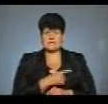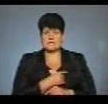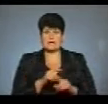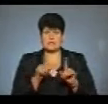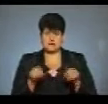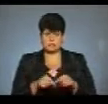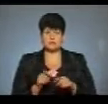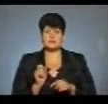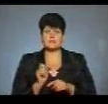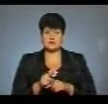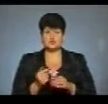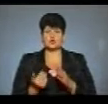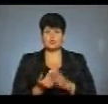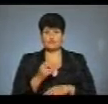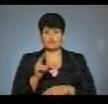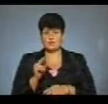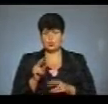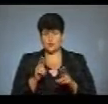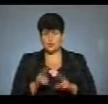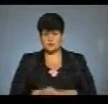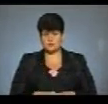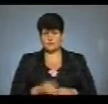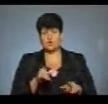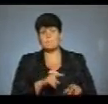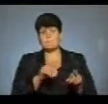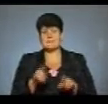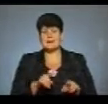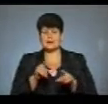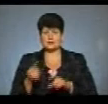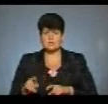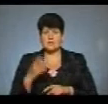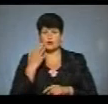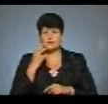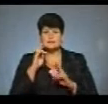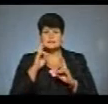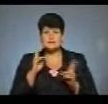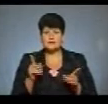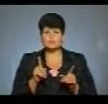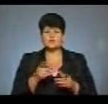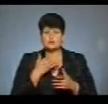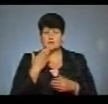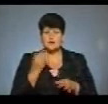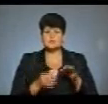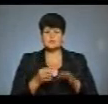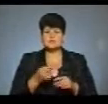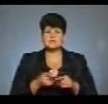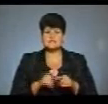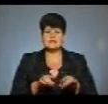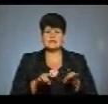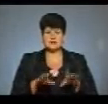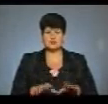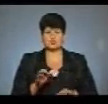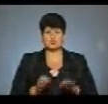він назначить нову дату розгляду. Воно переноситься, але на коли не знаємо, тому що нема судді. Це вирішує тільки